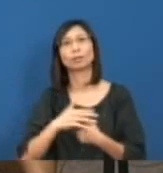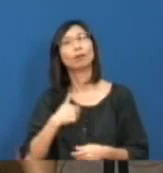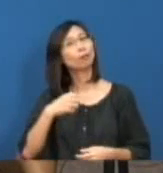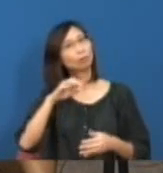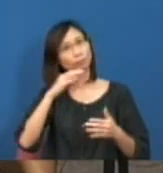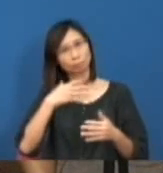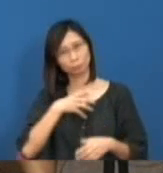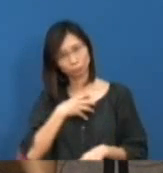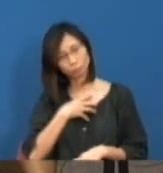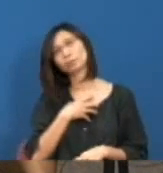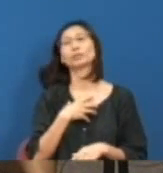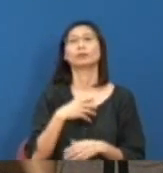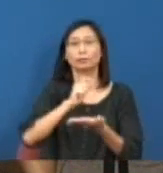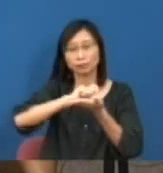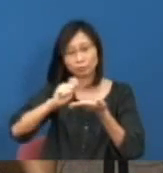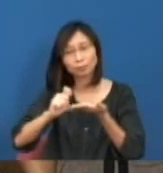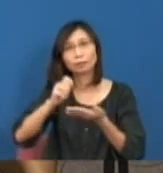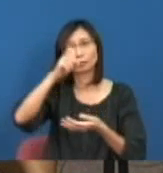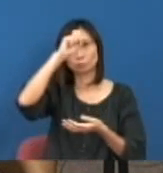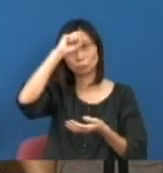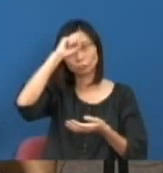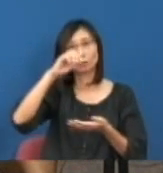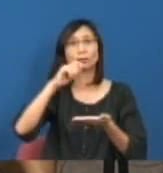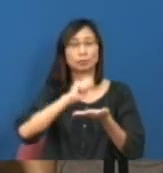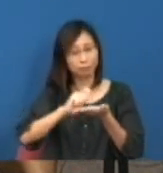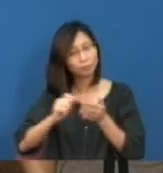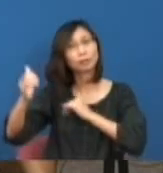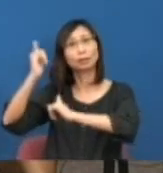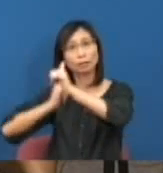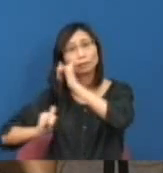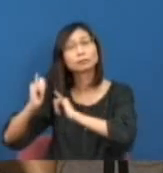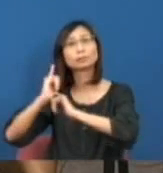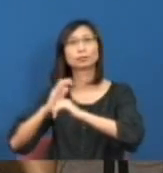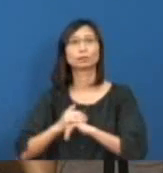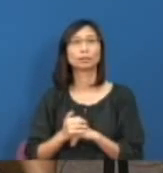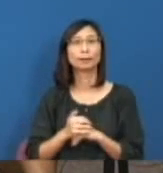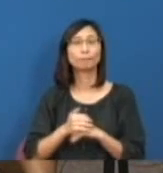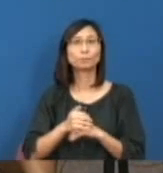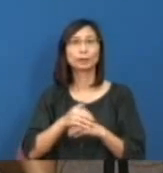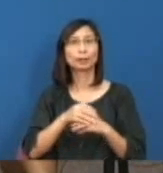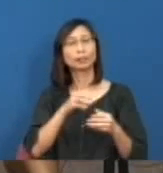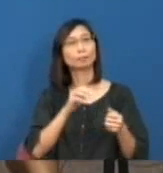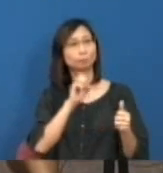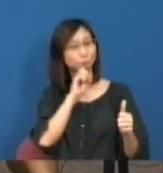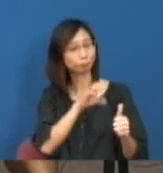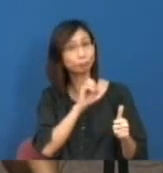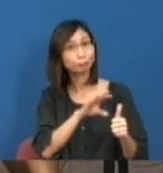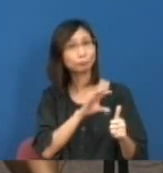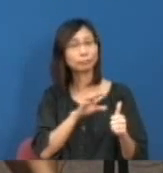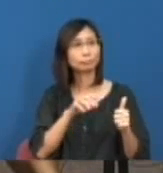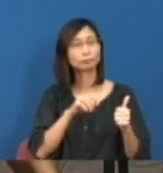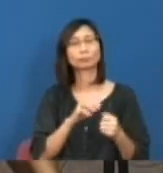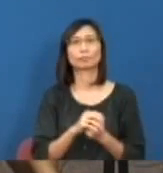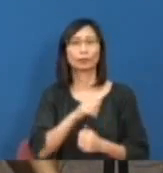寫歷史難，寫回憶錄難，但係評回憶錄、評歷史咧，亦都更加難。平轉亦更加難，因